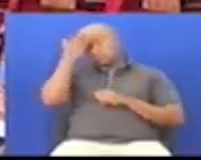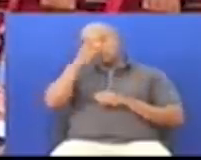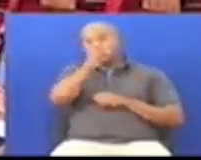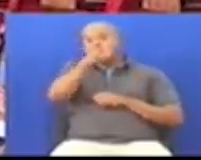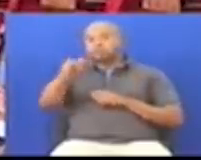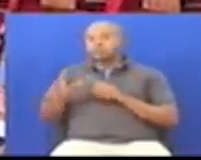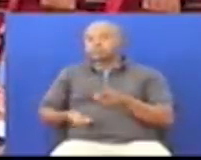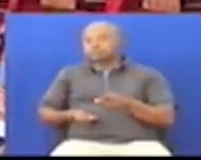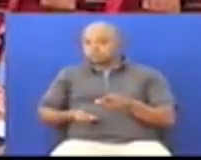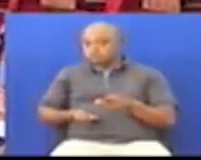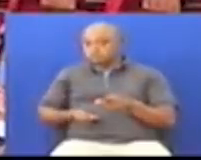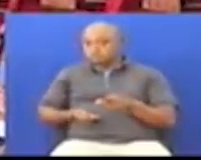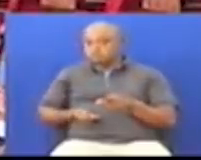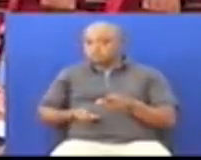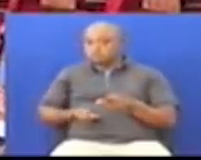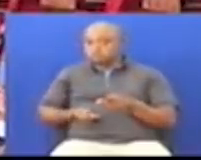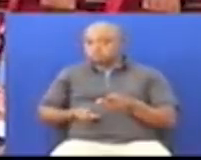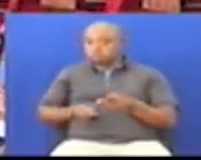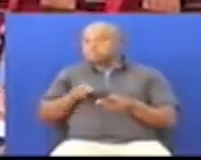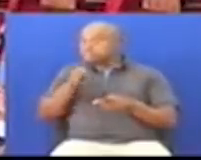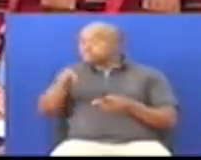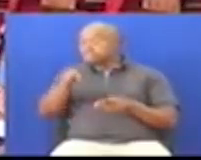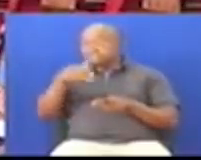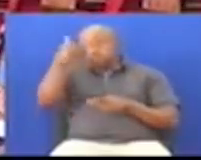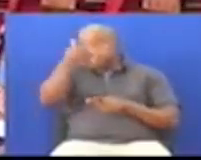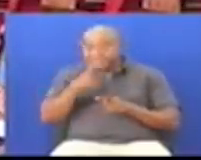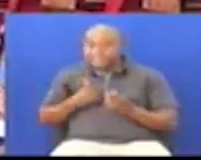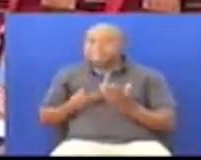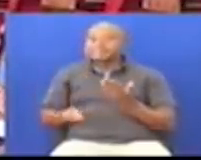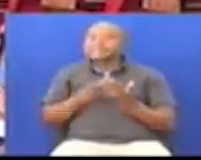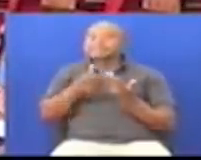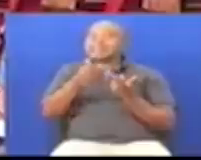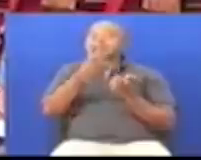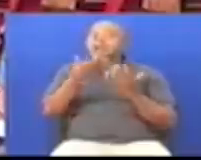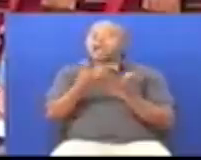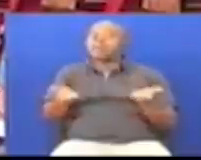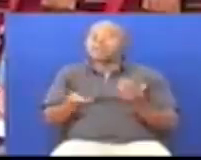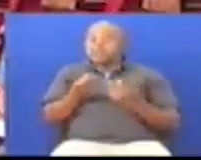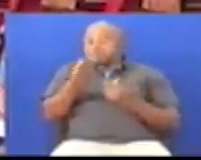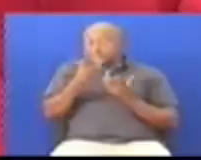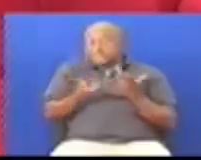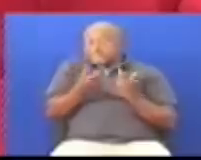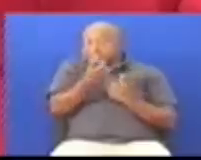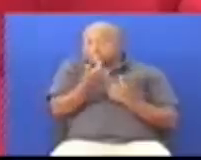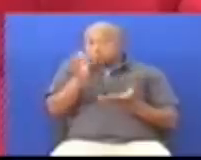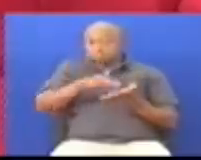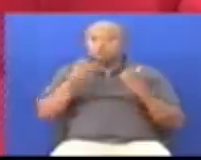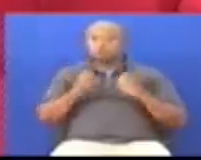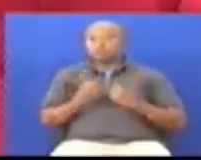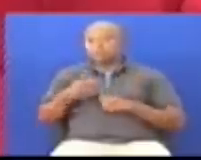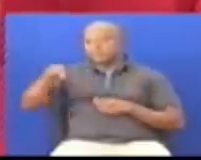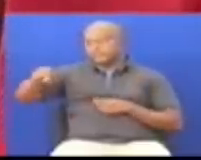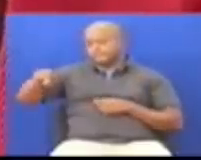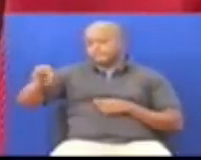Hatuta ikiwezekana mtakuwa hata mfanyi sensa. Ile hela ya sensa iwekeni kwenye kuimarisha NIDA, kwa